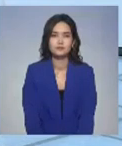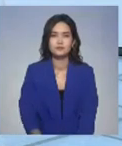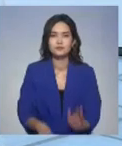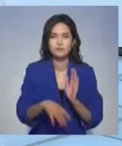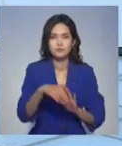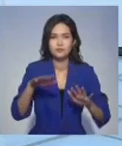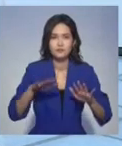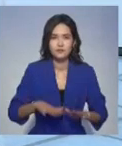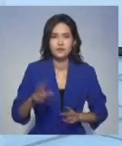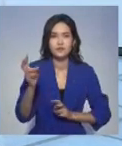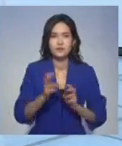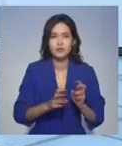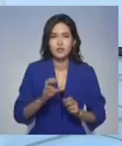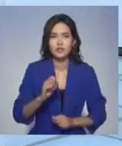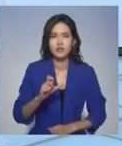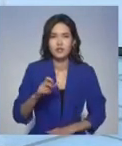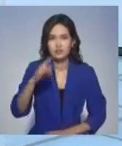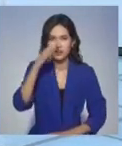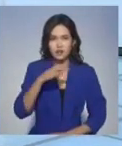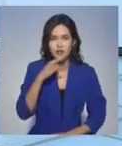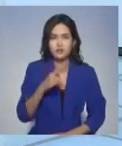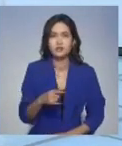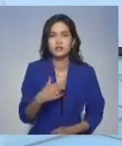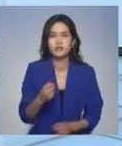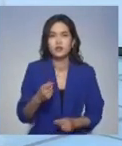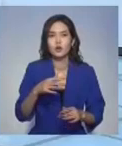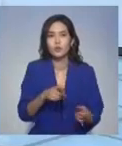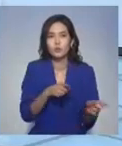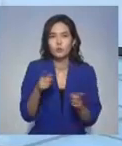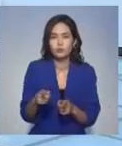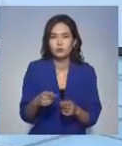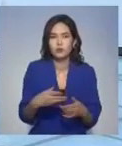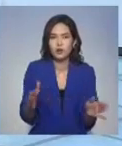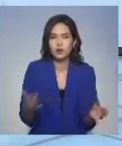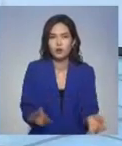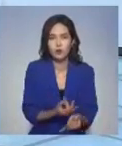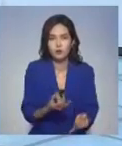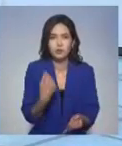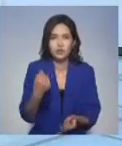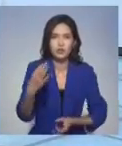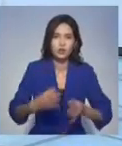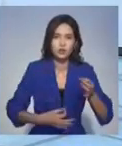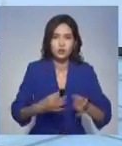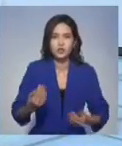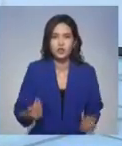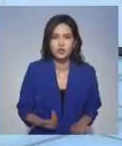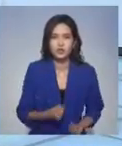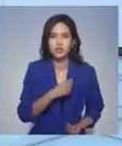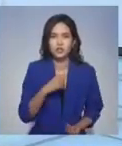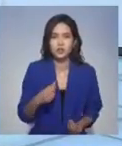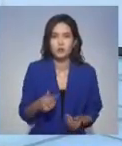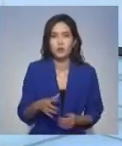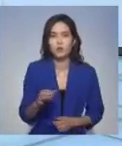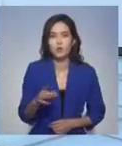Выбор места для строительства АЭС в Казахстане вынесут на публичное обсуждение. А именно на суд жителей того самого поселка Улькен,